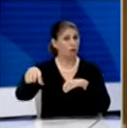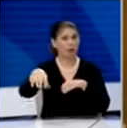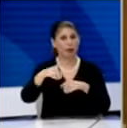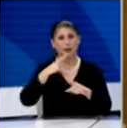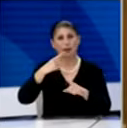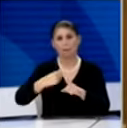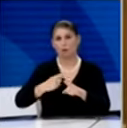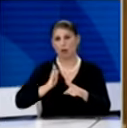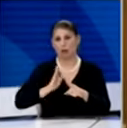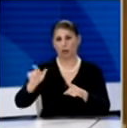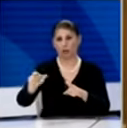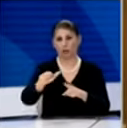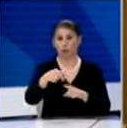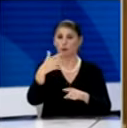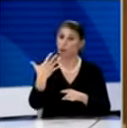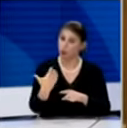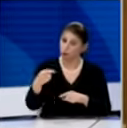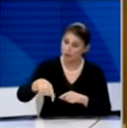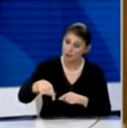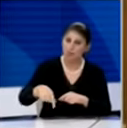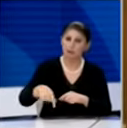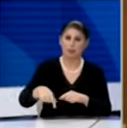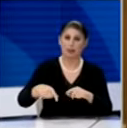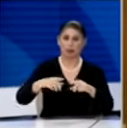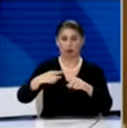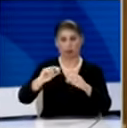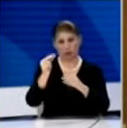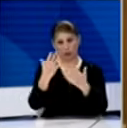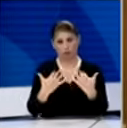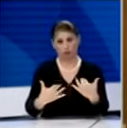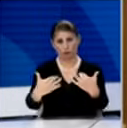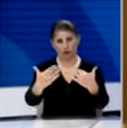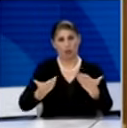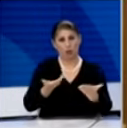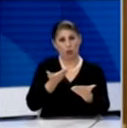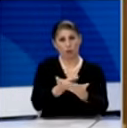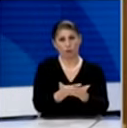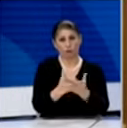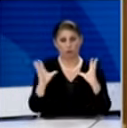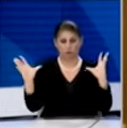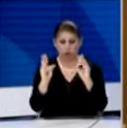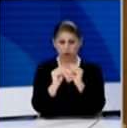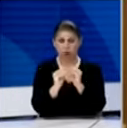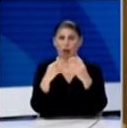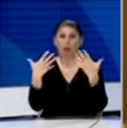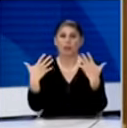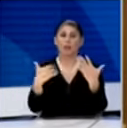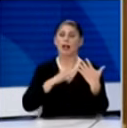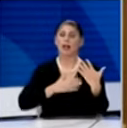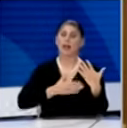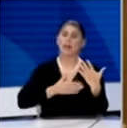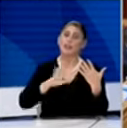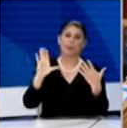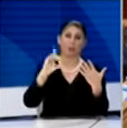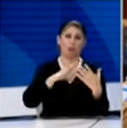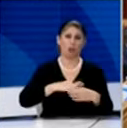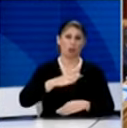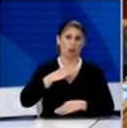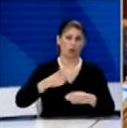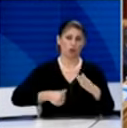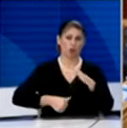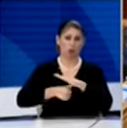απλών ανθρώπων. Τους έχουμε σήμερα εδώ. Τις προτάσεις συνολικά, τις 10 που δεν θέλησε ο κύριος Πρόεδρος να ακουστούν,